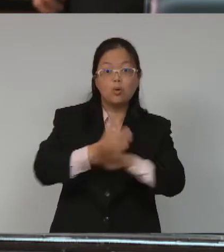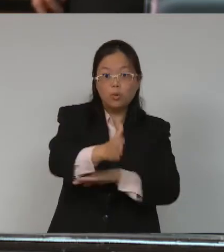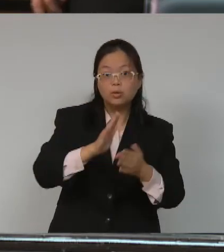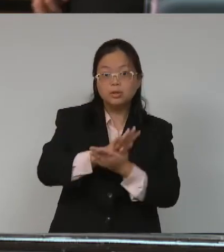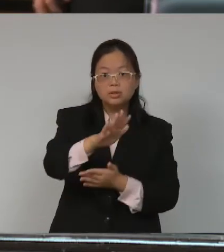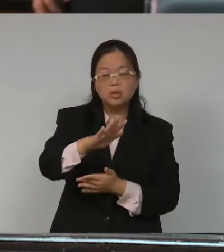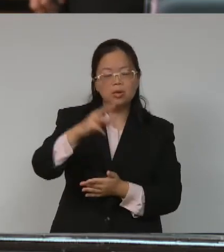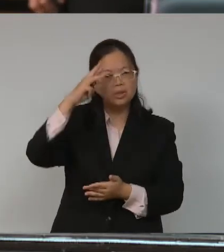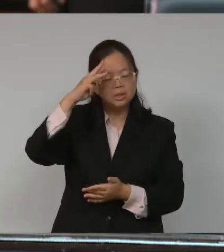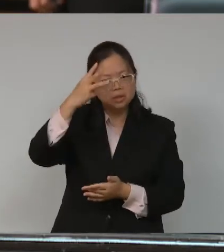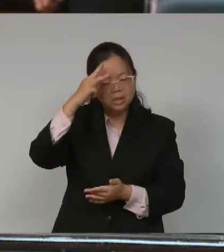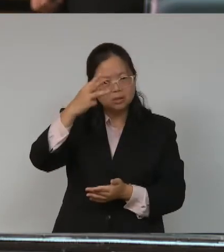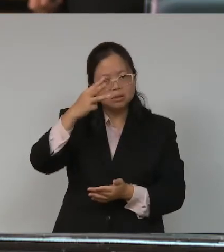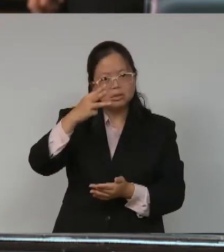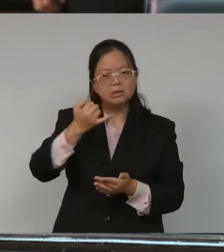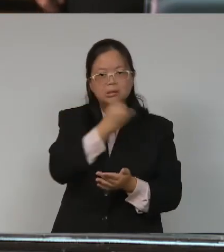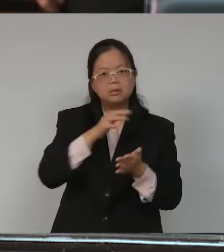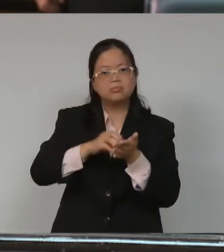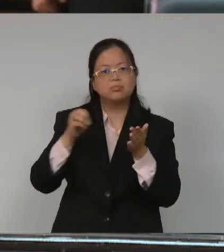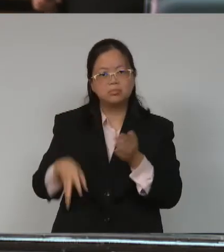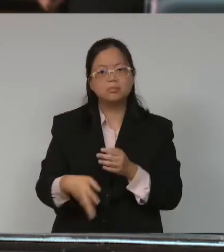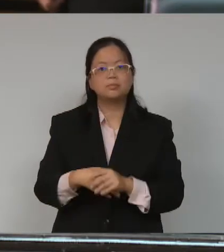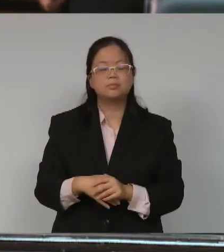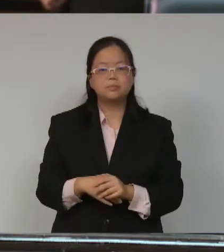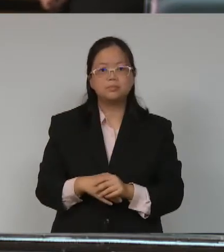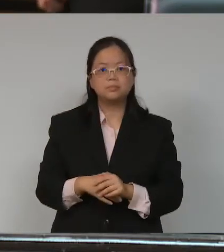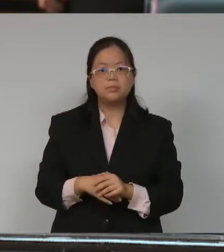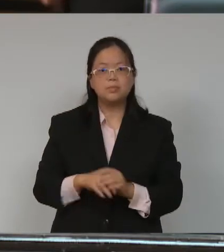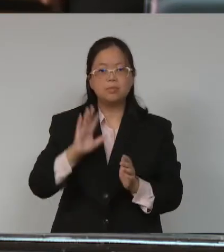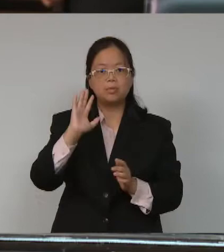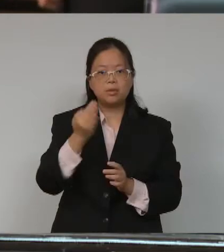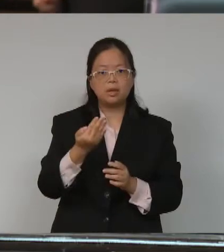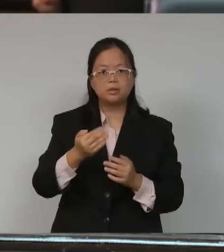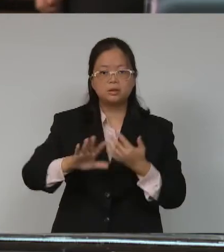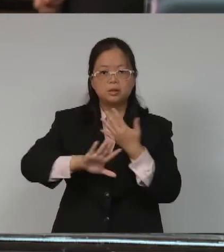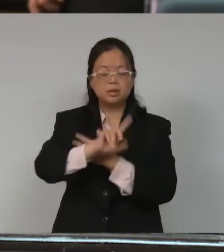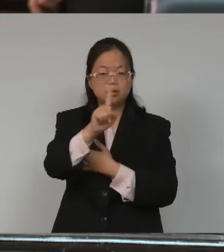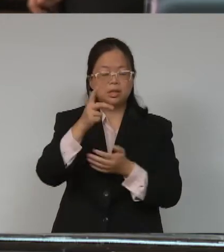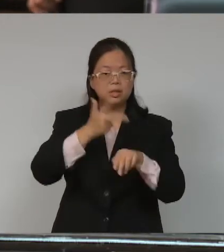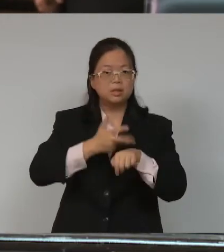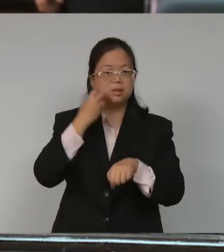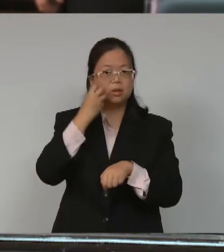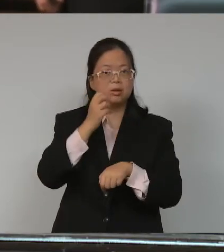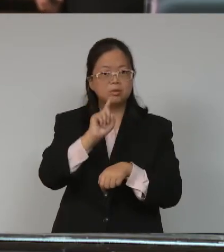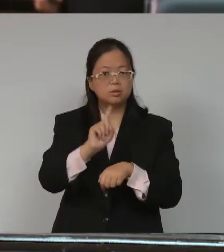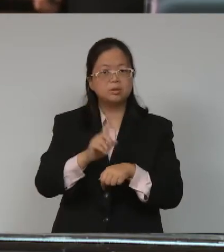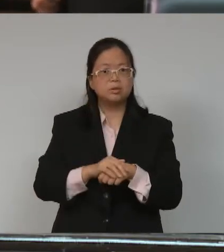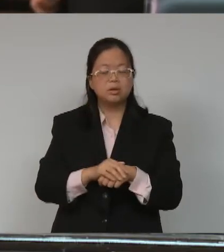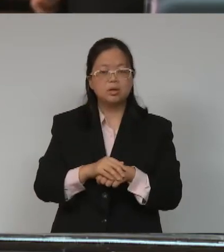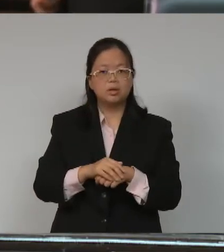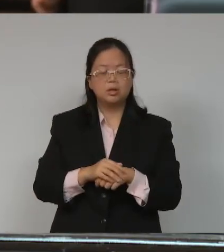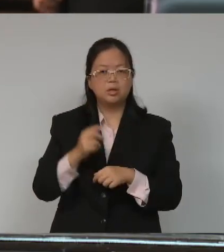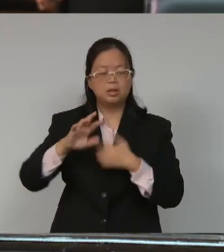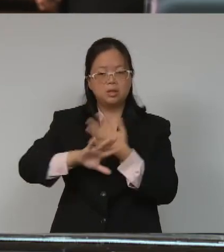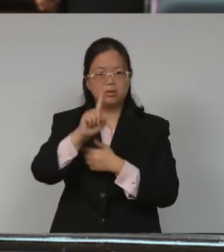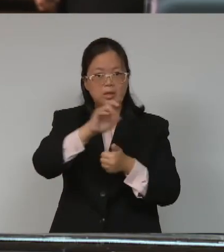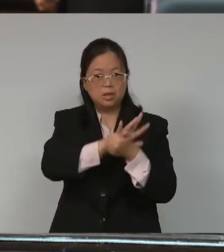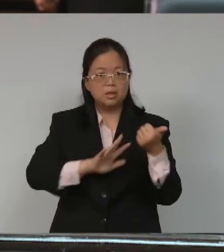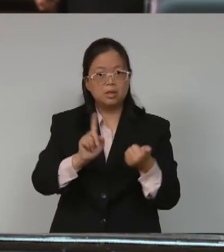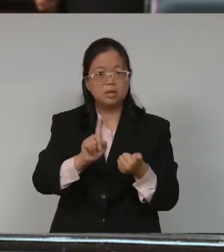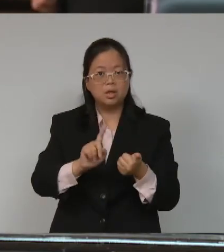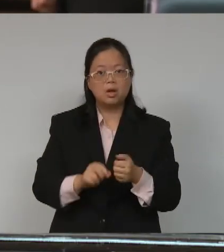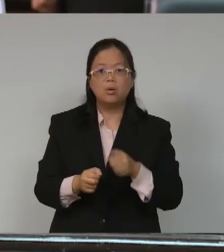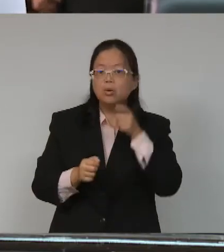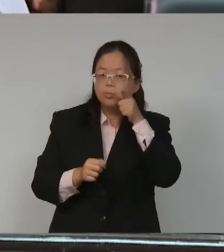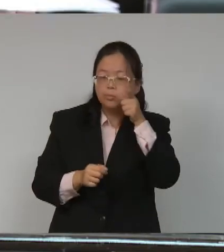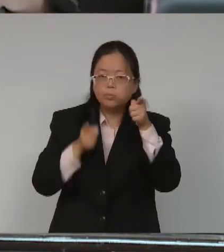失效，但是我同时呢，它的另外一个效果呢，我同时也要在1到6个月内呢，